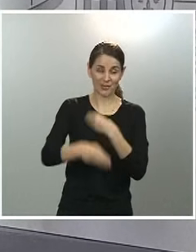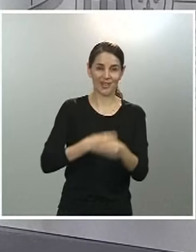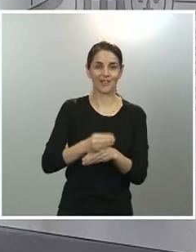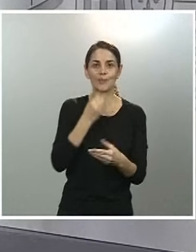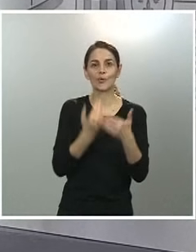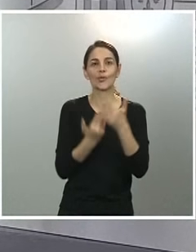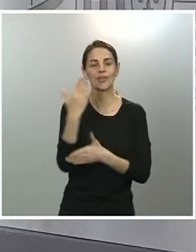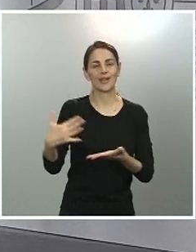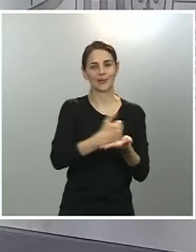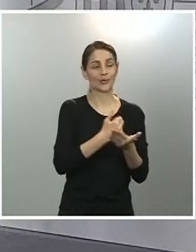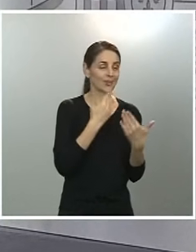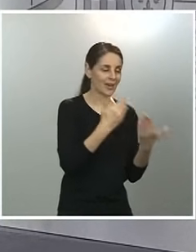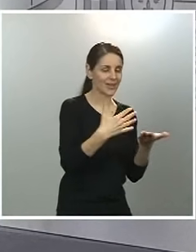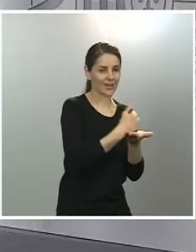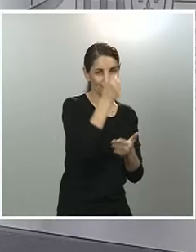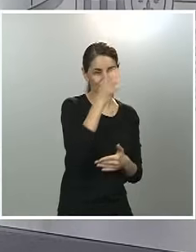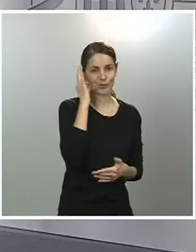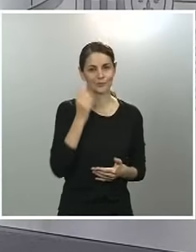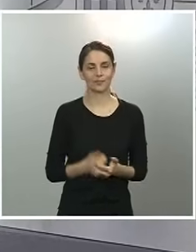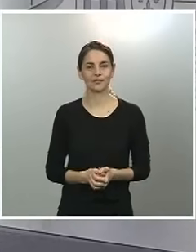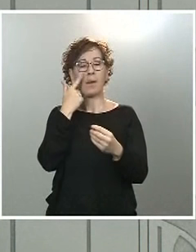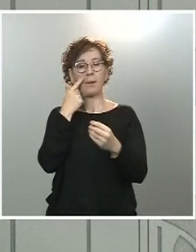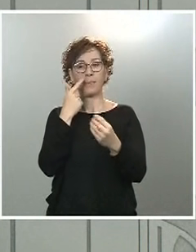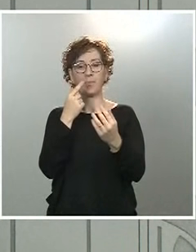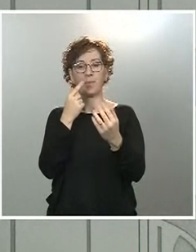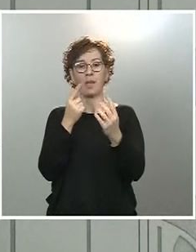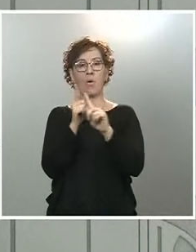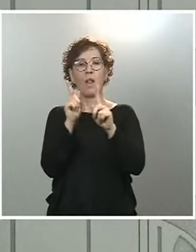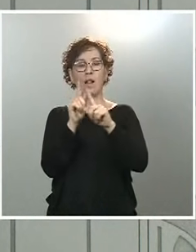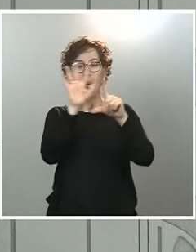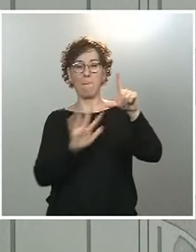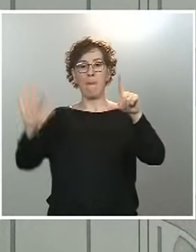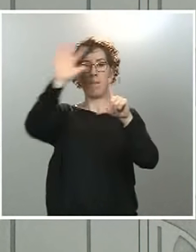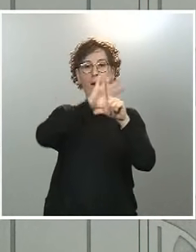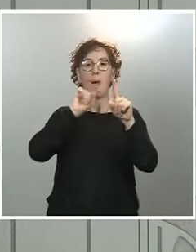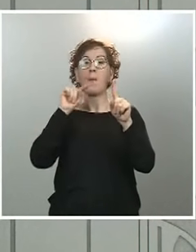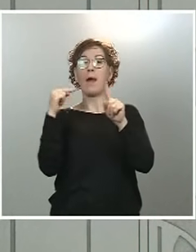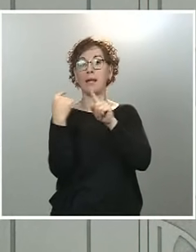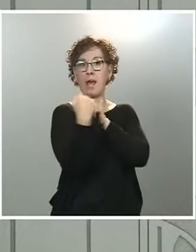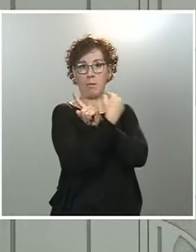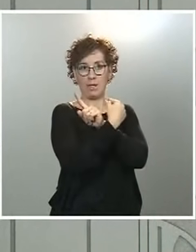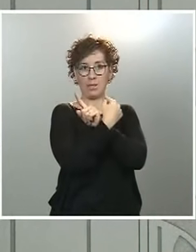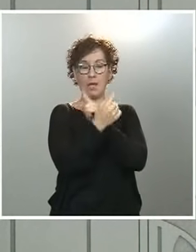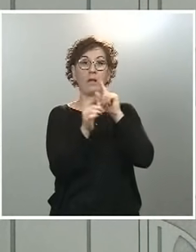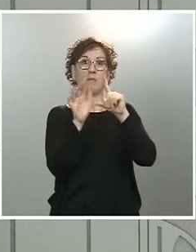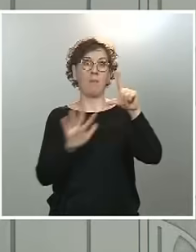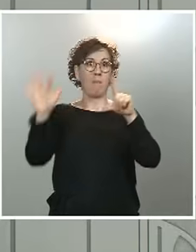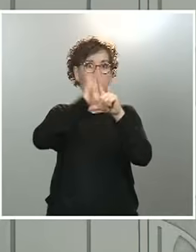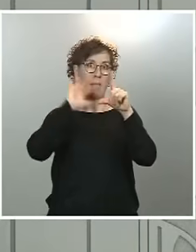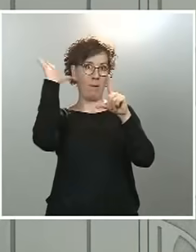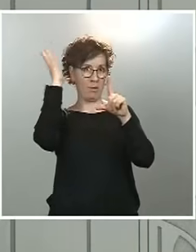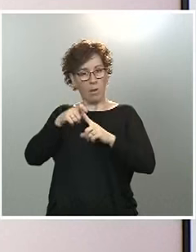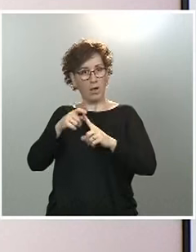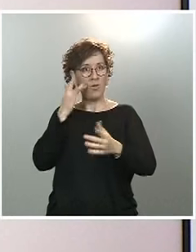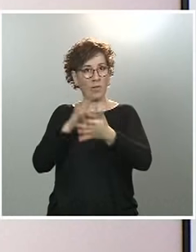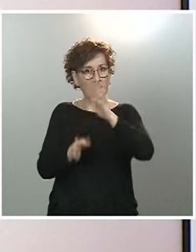Власти Испании отмечают положительную динамику в борьбе с коронавирусом. Тенденция к снижению смертности сохраняется вот уже несколько